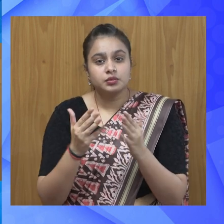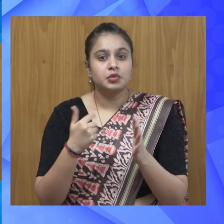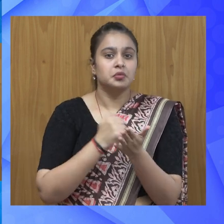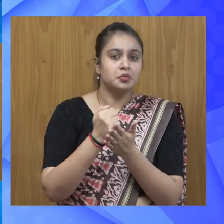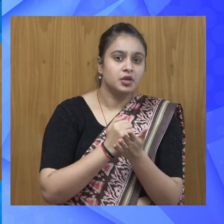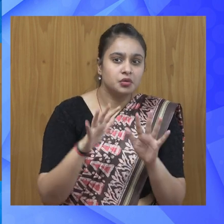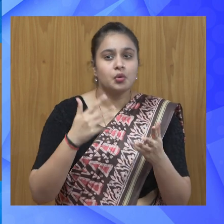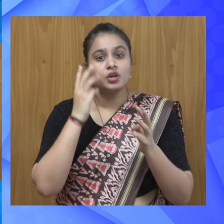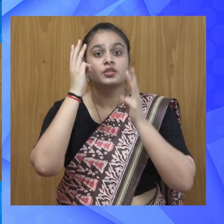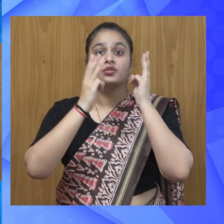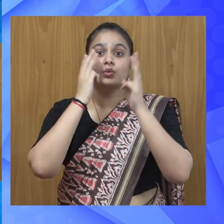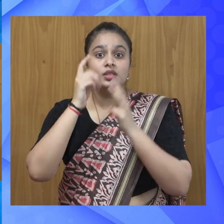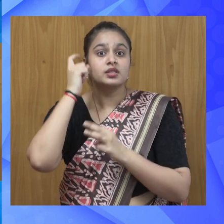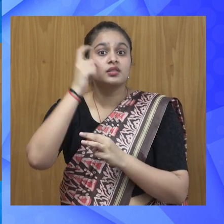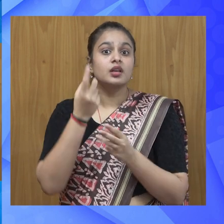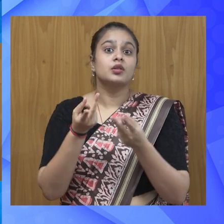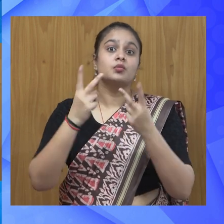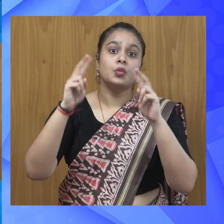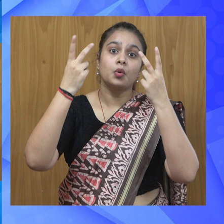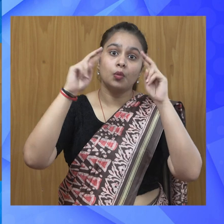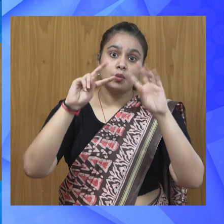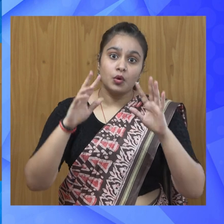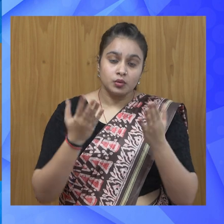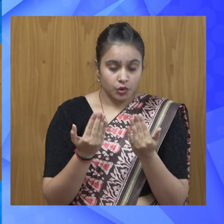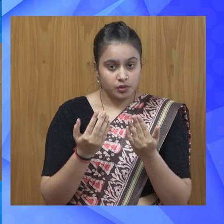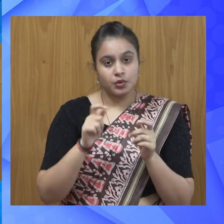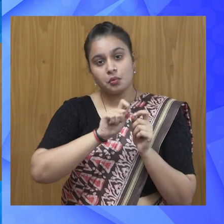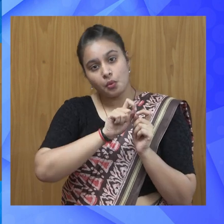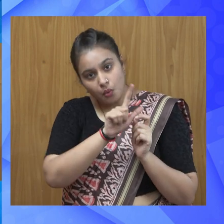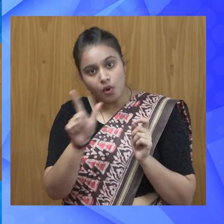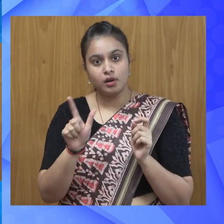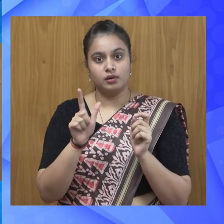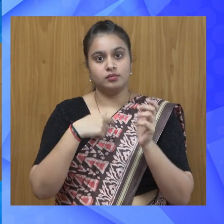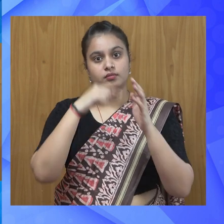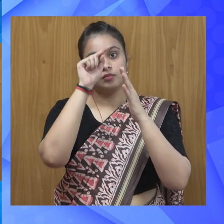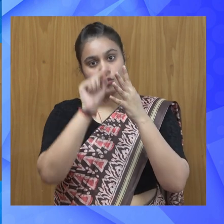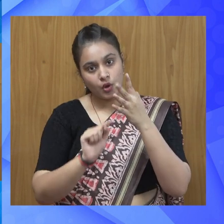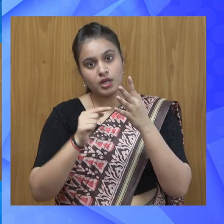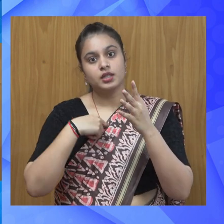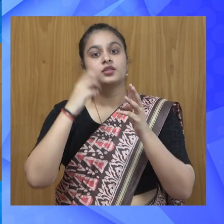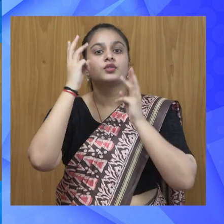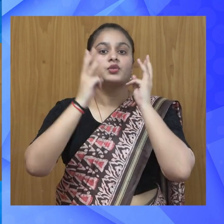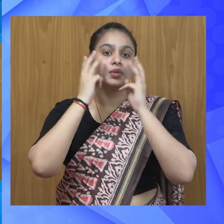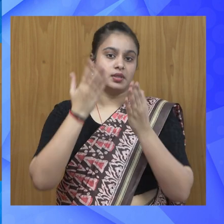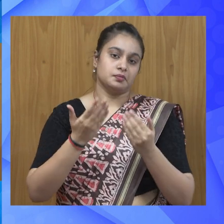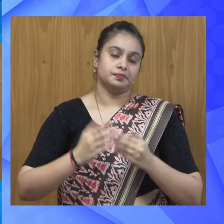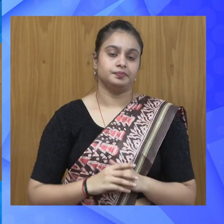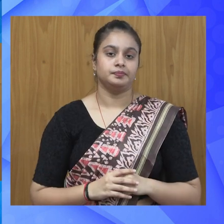चिंता करते हो, तो ये भी सब, और घबराहट होती हो, तो ये सारे सिम्टम्स स्ट्रेस के लक्षण हो सकते